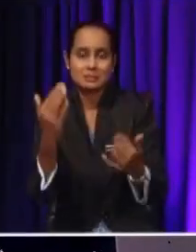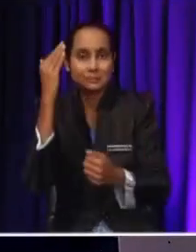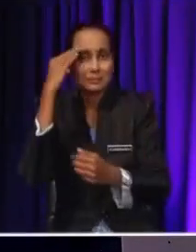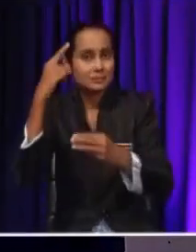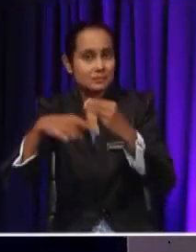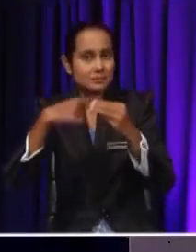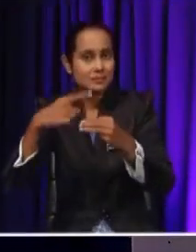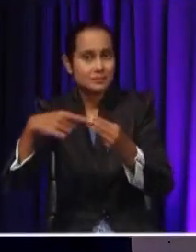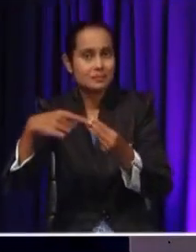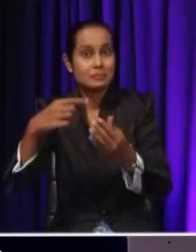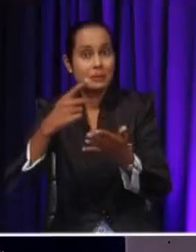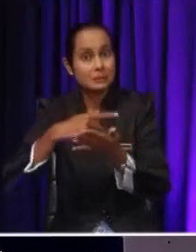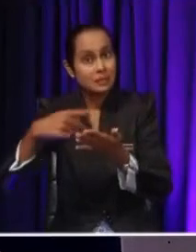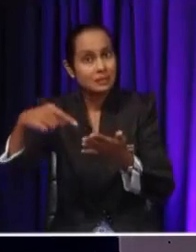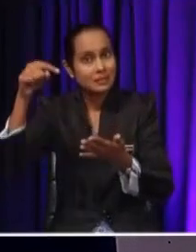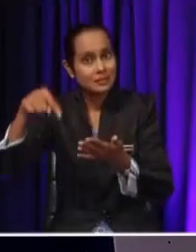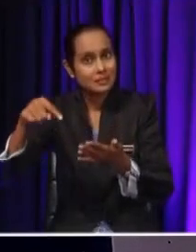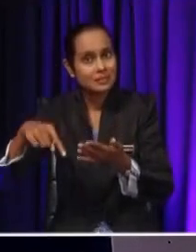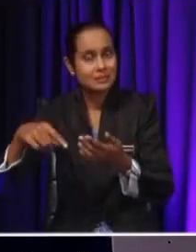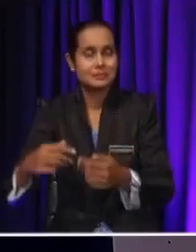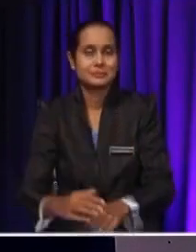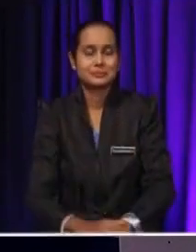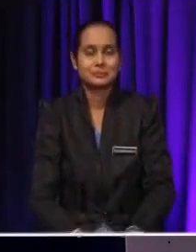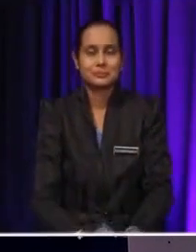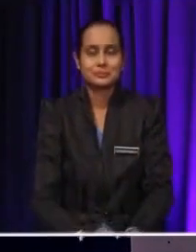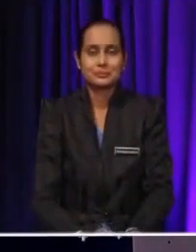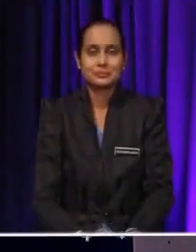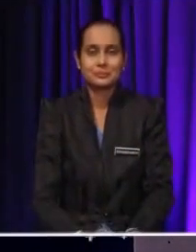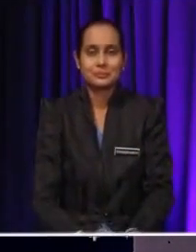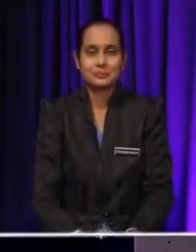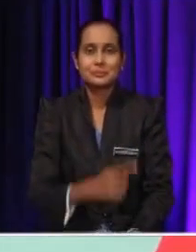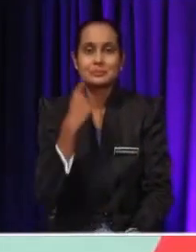negara ini saya nak anak-anak murid Saya di SMK dulu